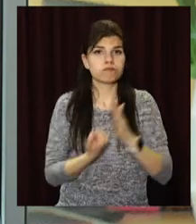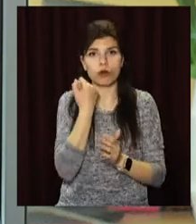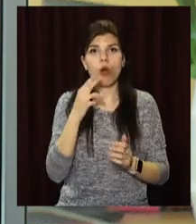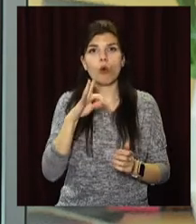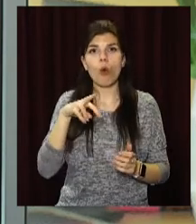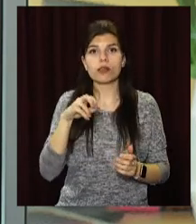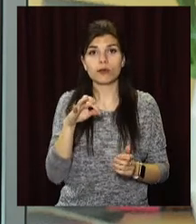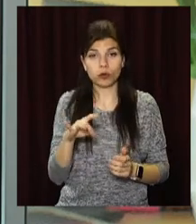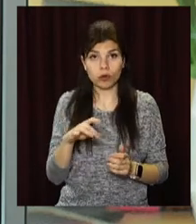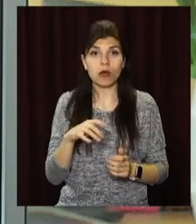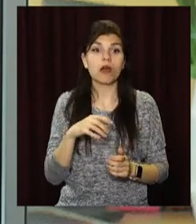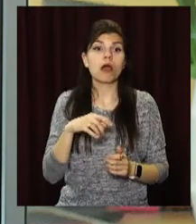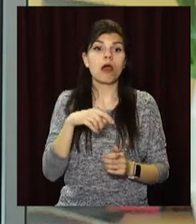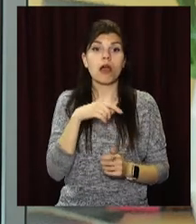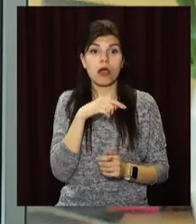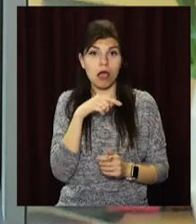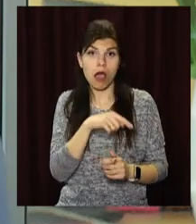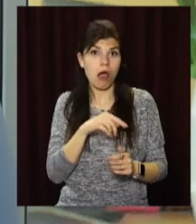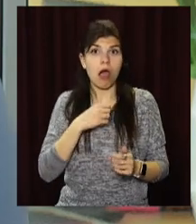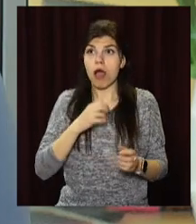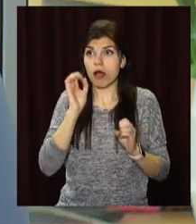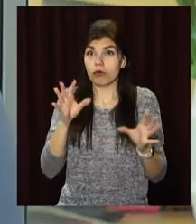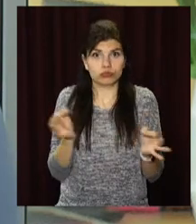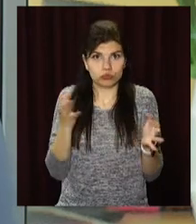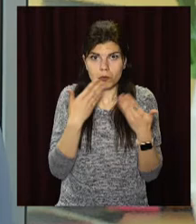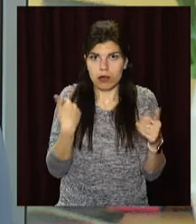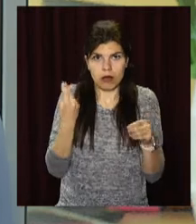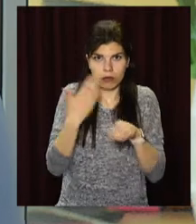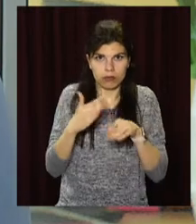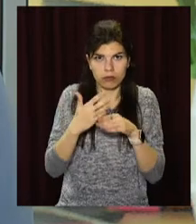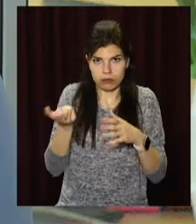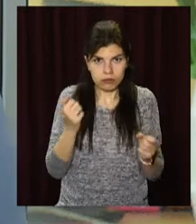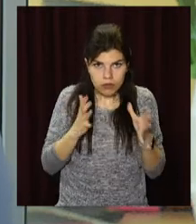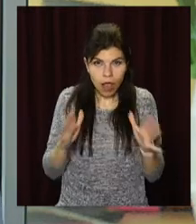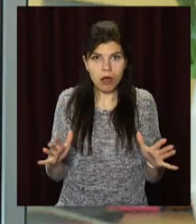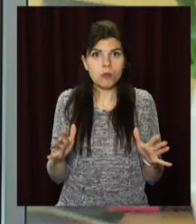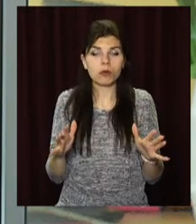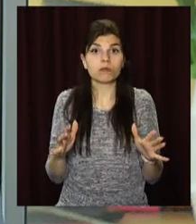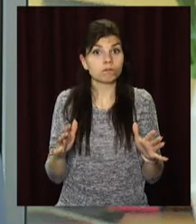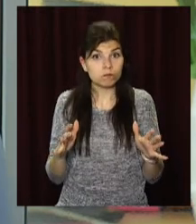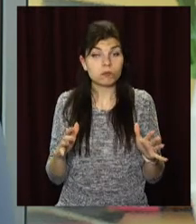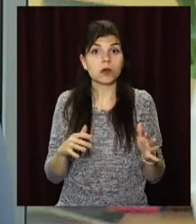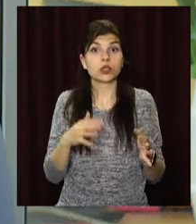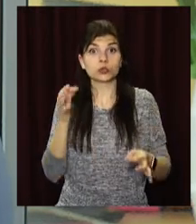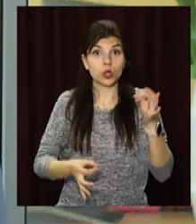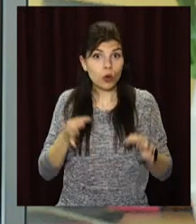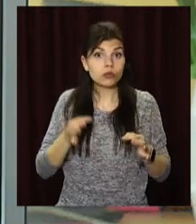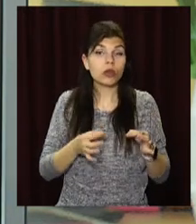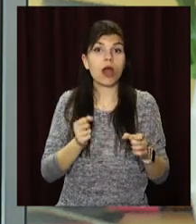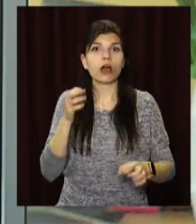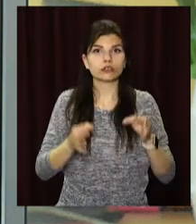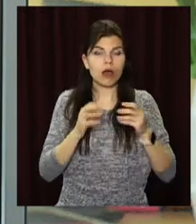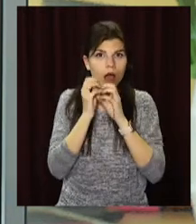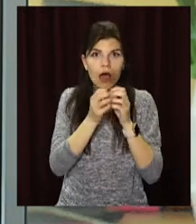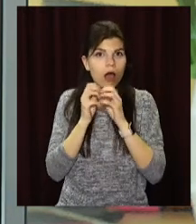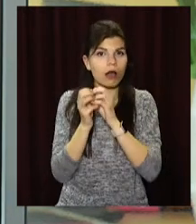ті знизують плечима, мовляв, віддавати нічого, бо ніяких грошей не брали. Відтак змушені судитися, і судова